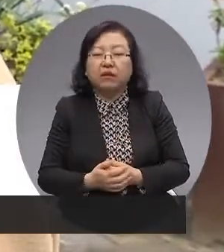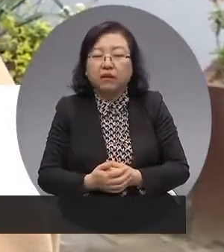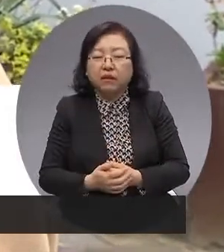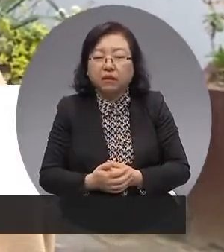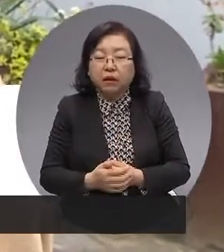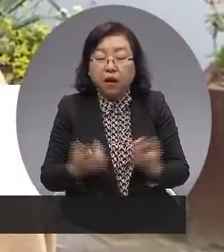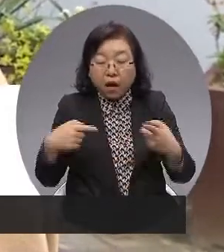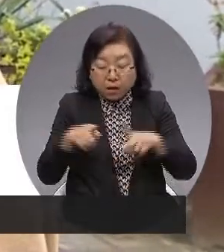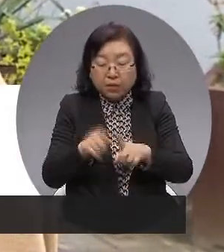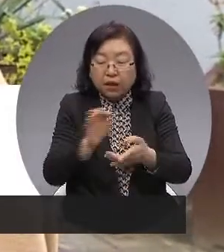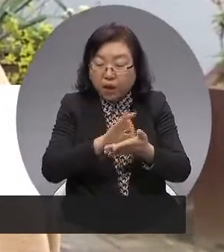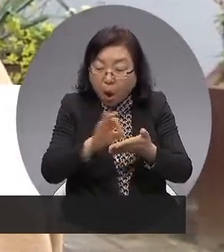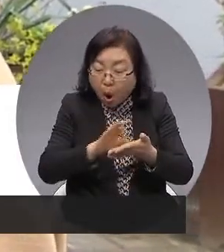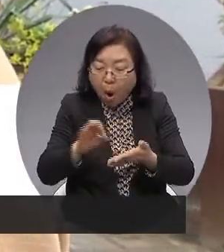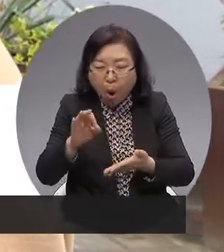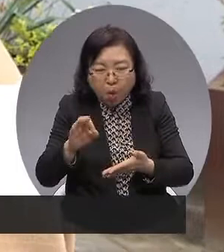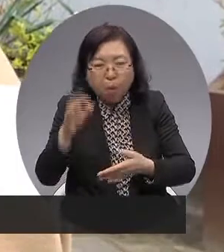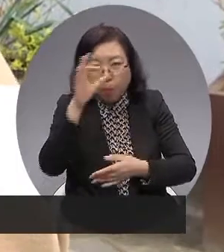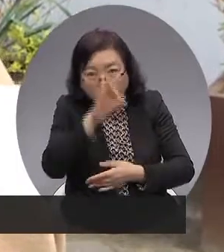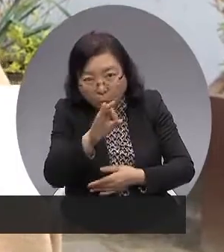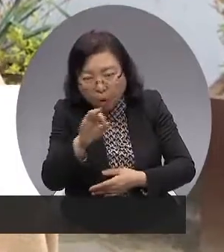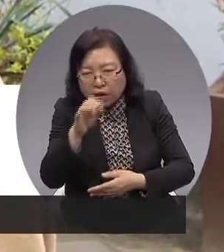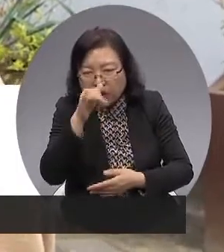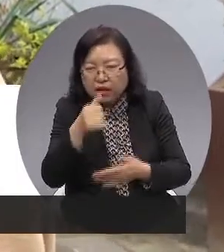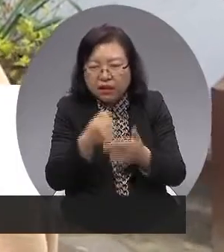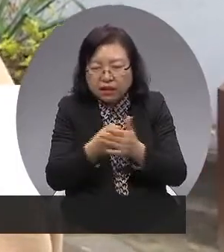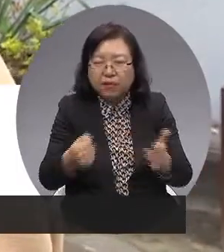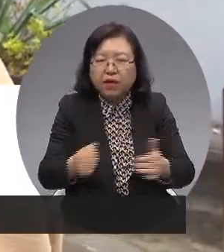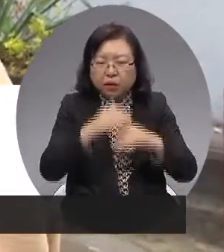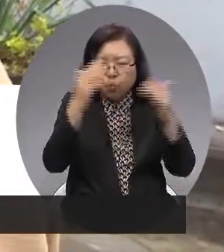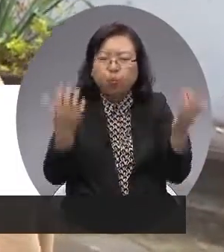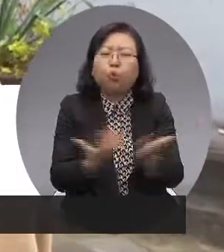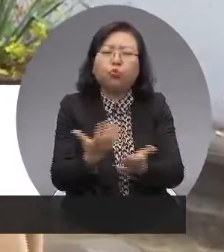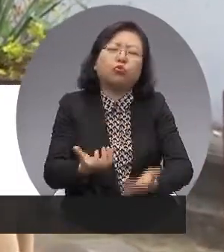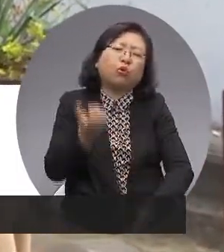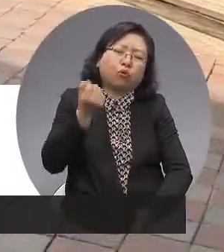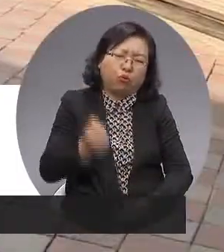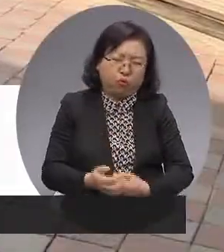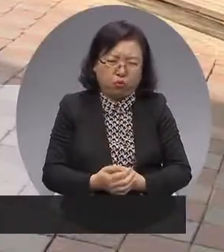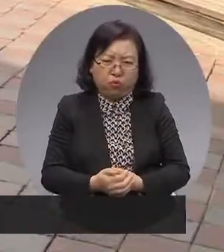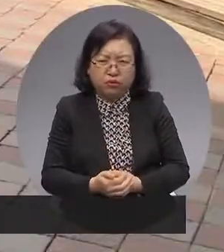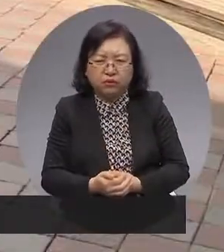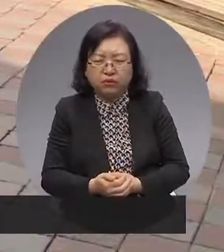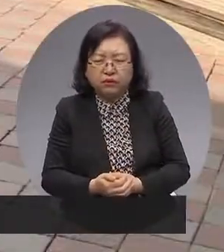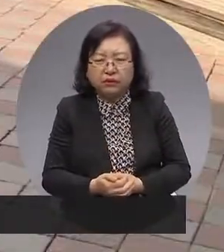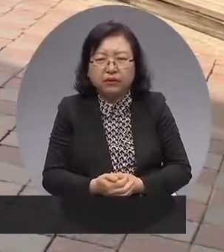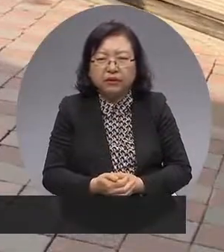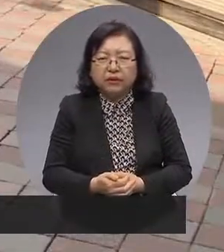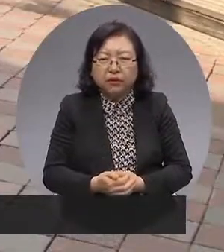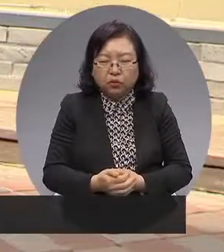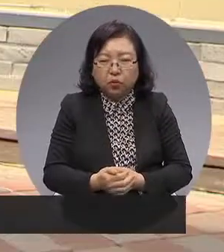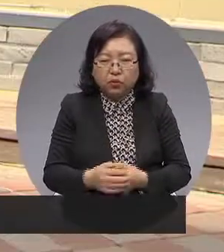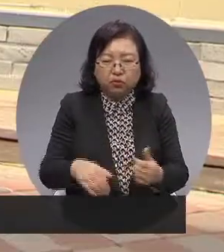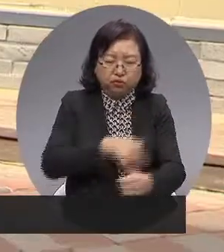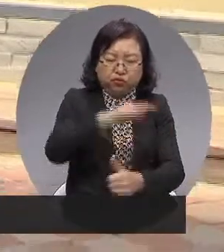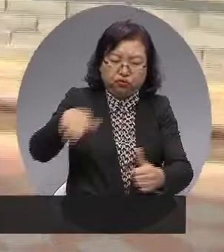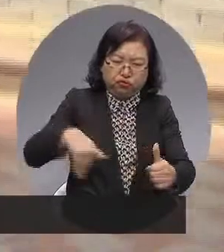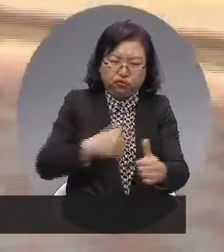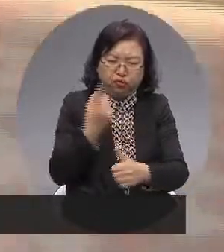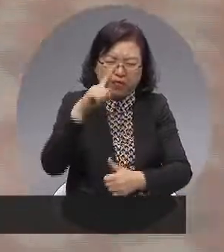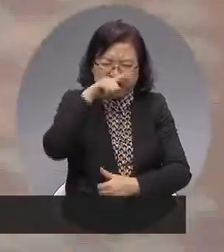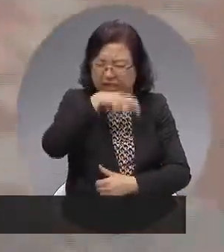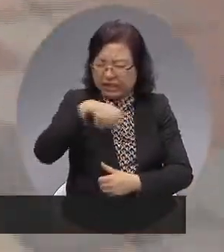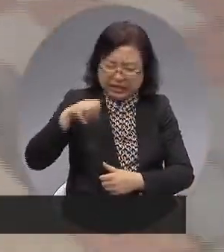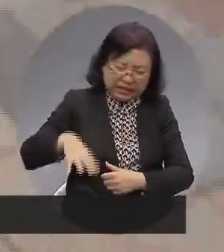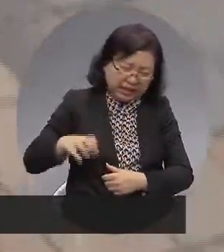같이 쓰는 거니까 좀 더 모두의 것이라고 생각해주면 좋겠다. 조형물 주위에는 쓰레기가